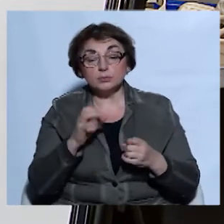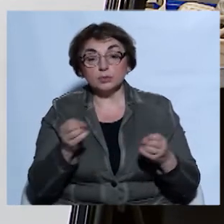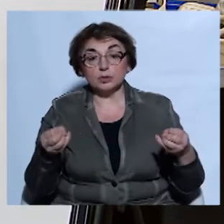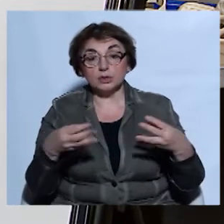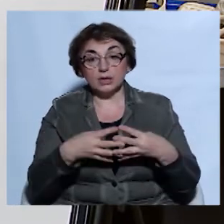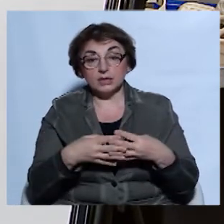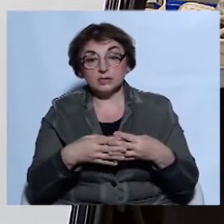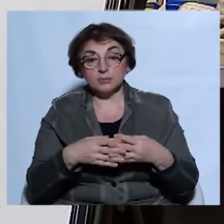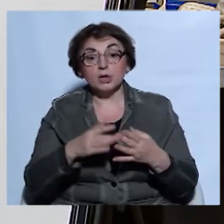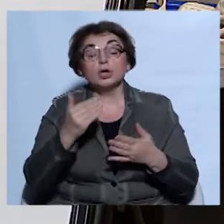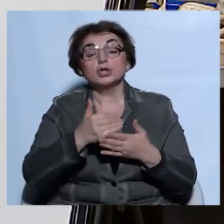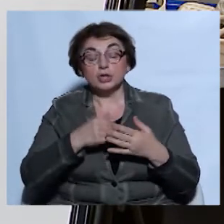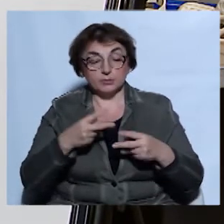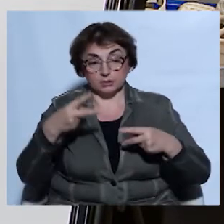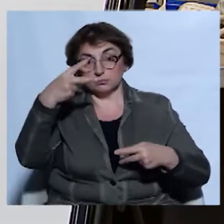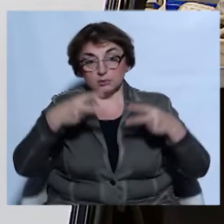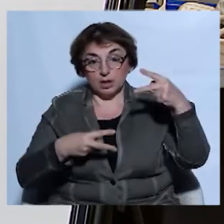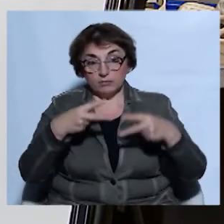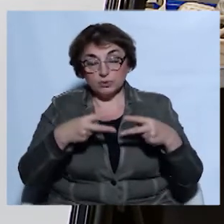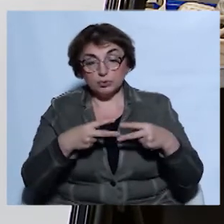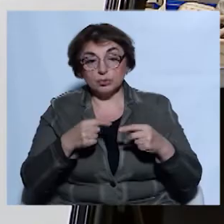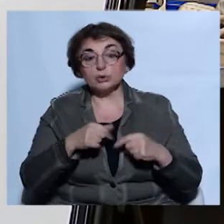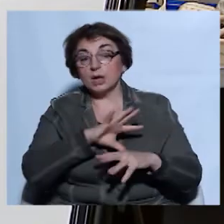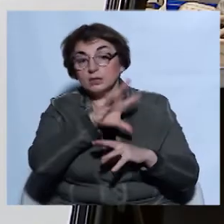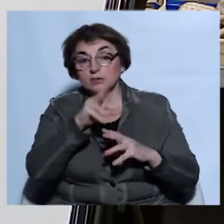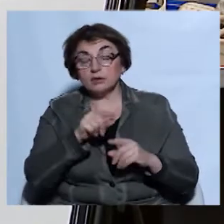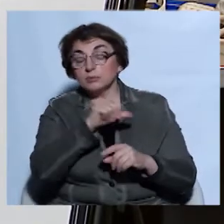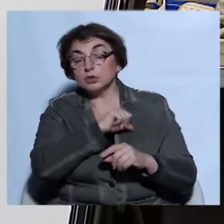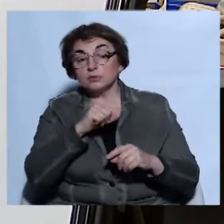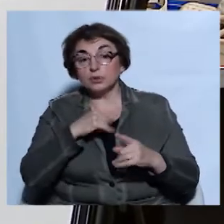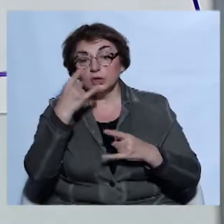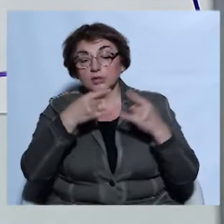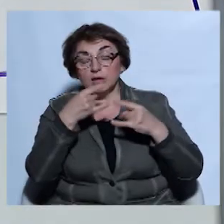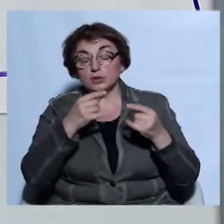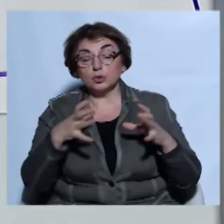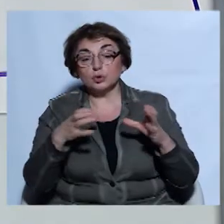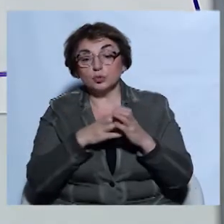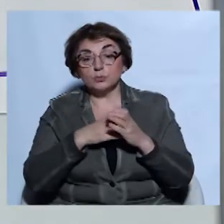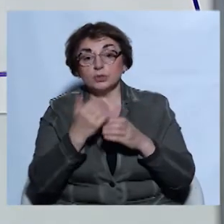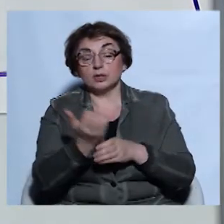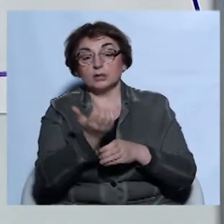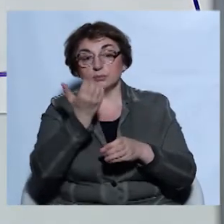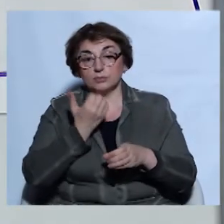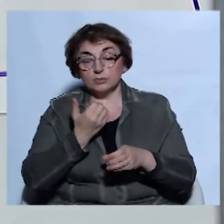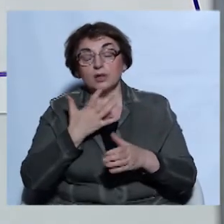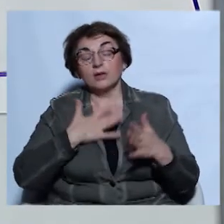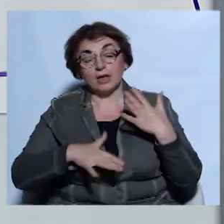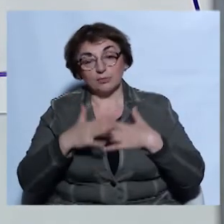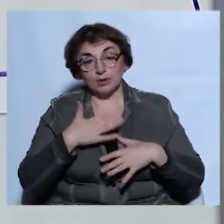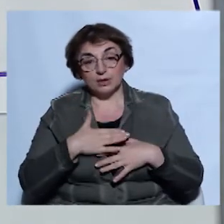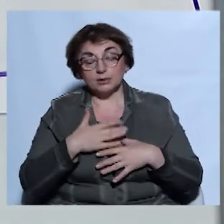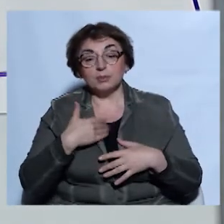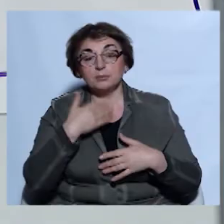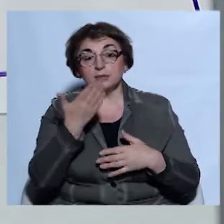რეაქციები, შემდეგ გავასწოროთ კოეფიციენტები და ეს ყველაფერი შეგიძლია ტელესკოლის ჯგუფში მოგვაწოდო, ვიქნებით მოხარულები